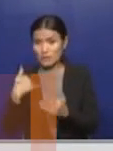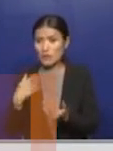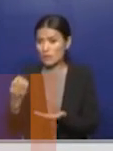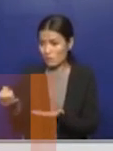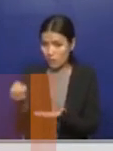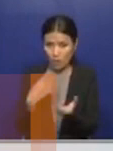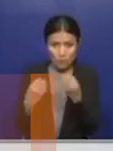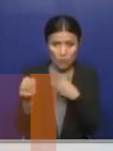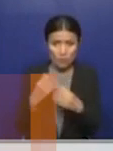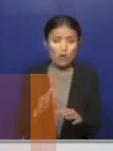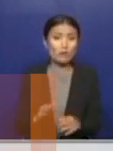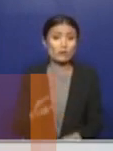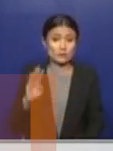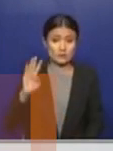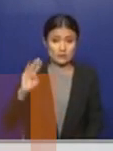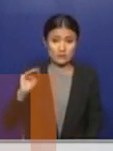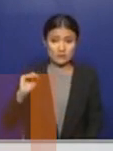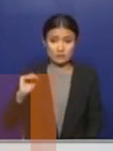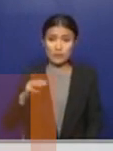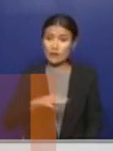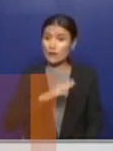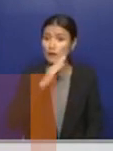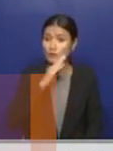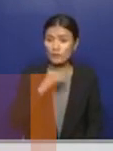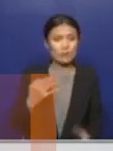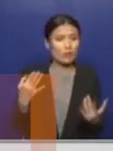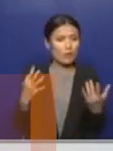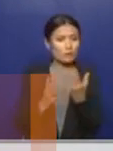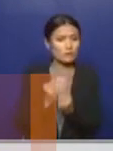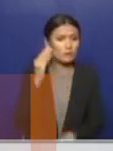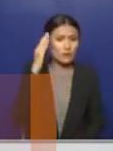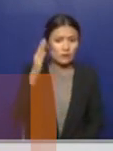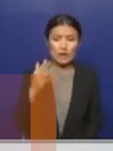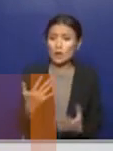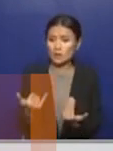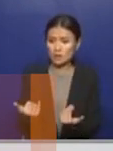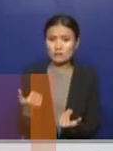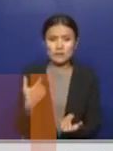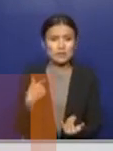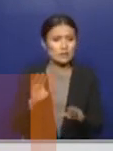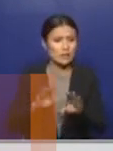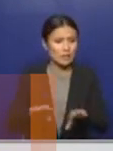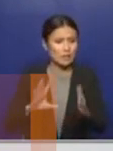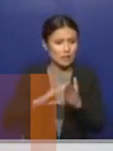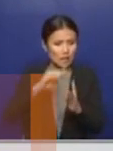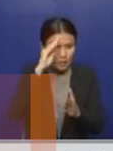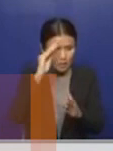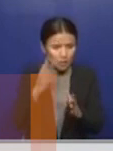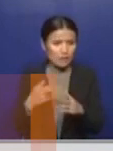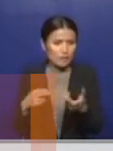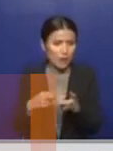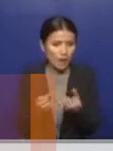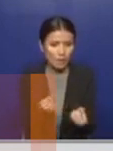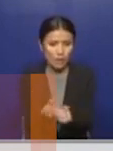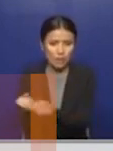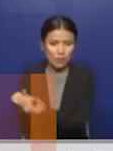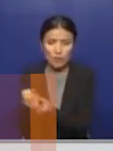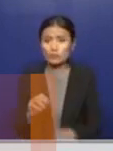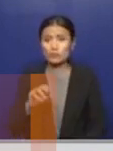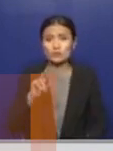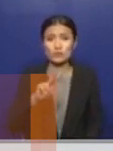กิดเรารออีก1สัปดาห์เนี่ยจะมีนักเรียนที่ถูกคุกคามเนี่ยอย่างน้อยอีก200เคสนี่คือแค่ที่รับแจ้